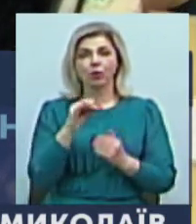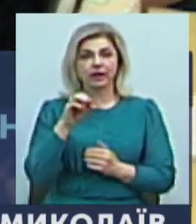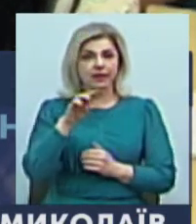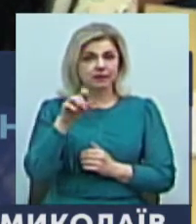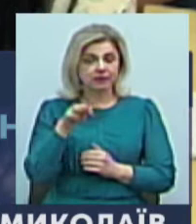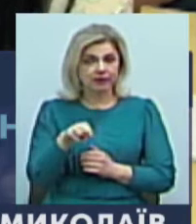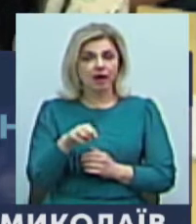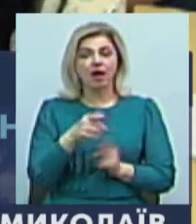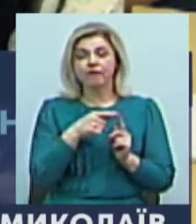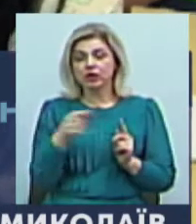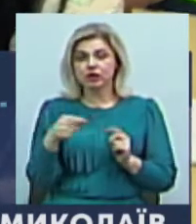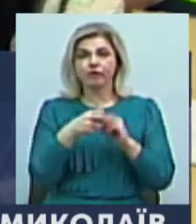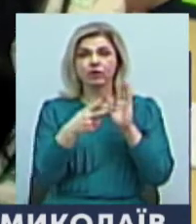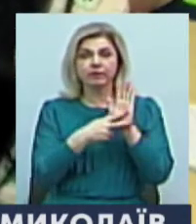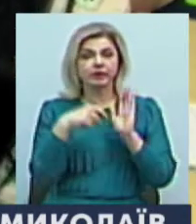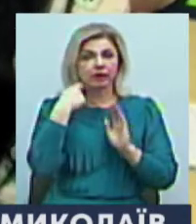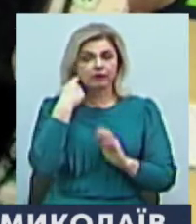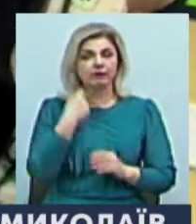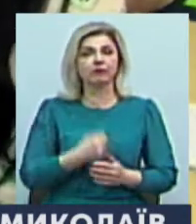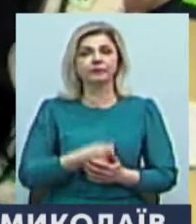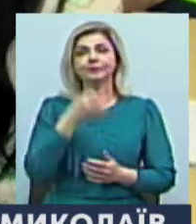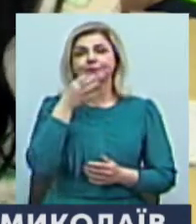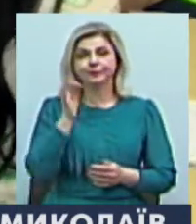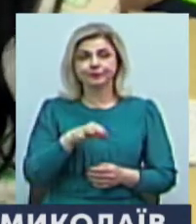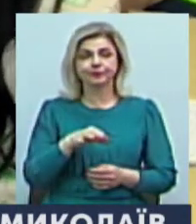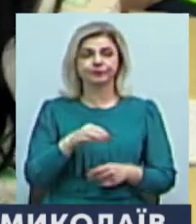протягом цих 18 років той досвід, ті